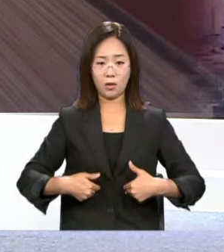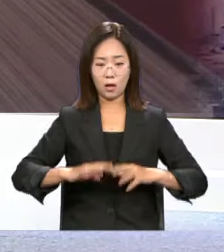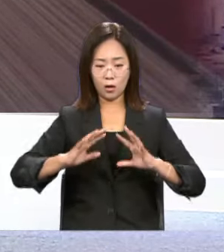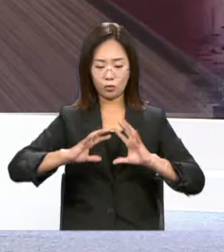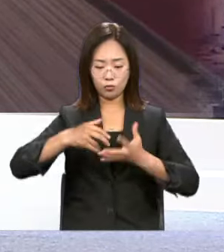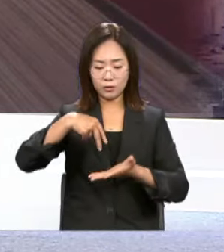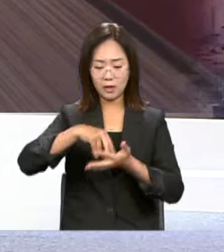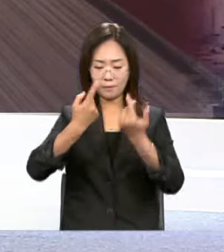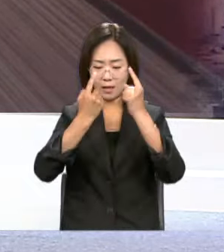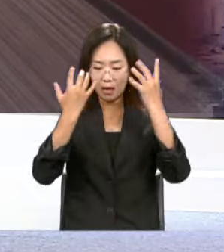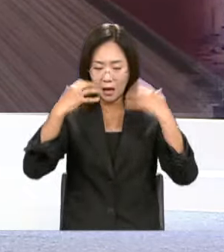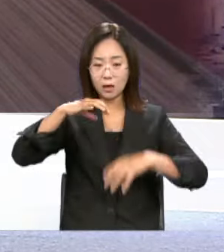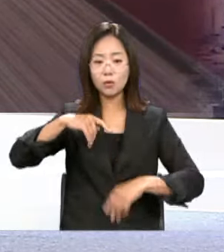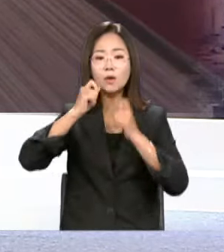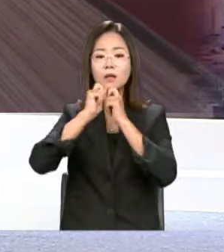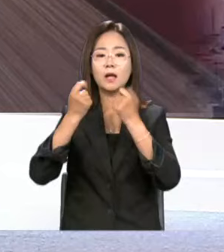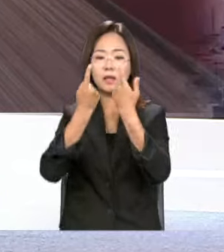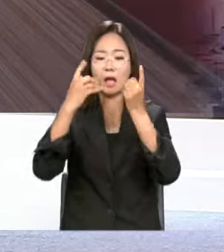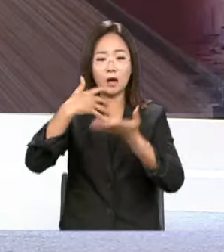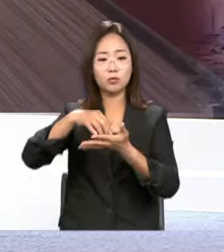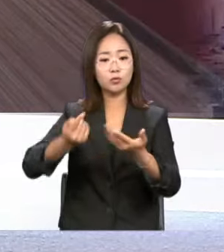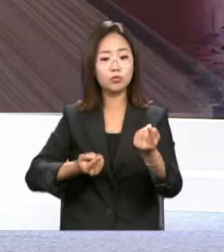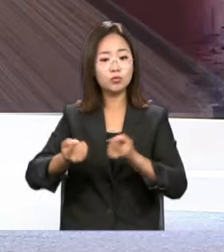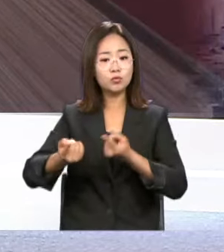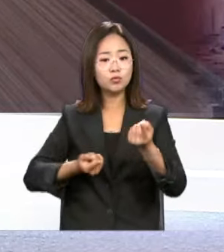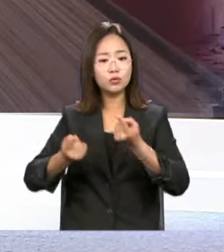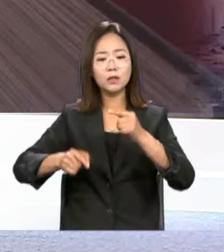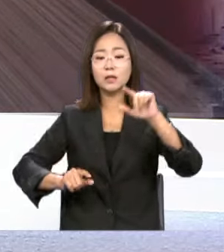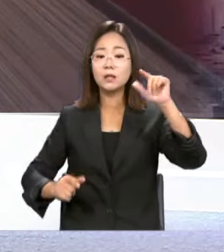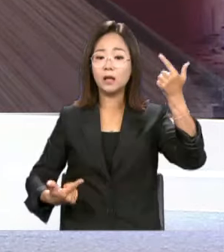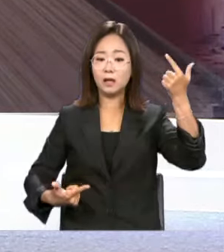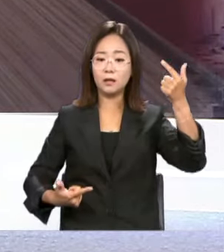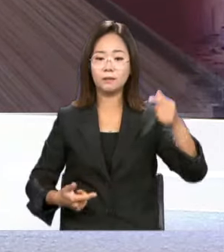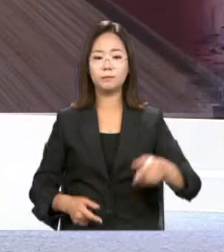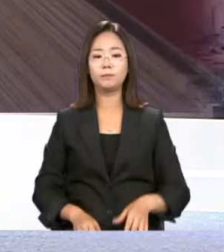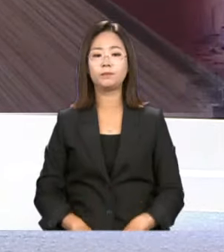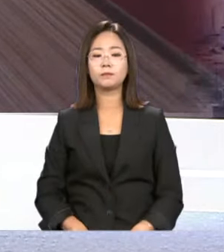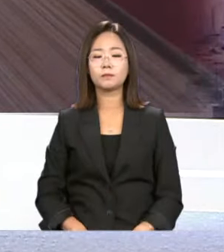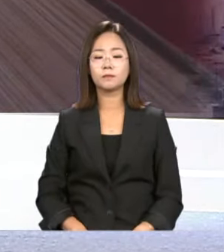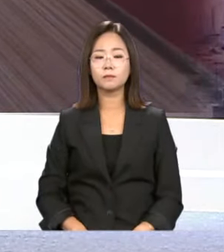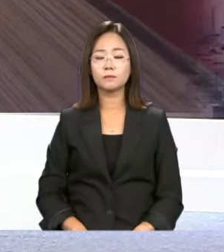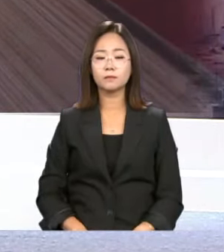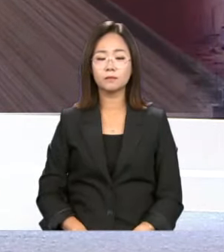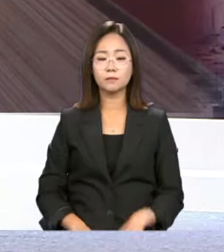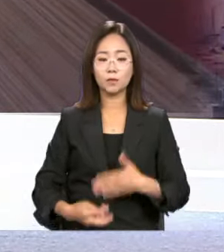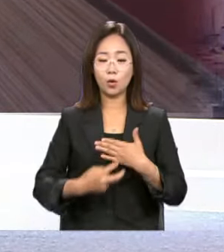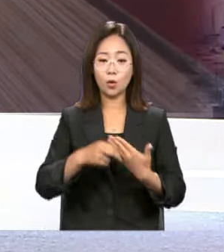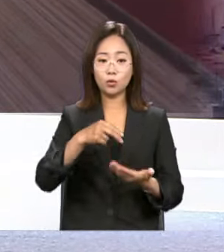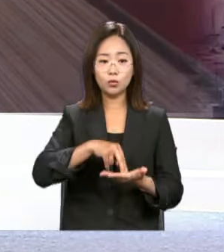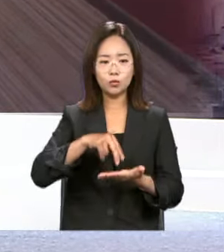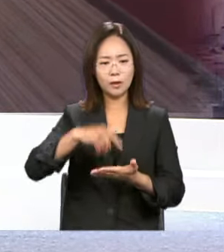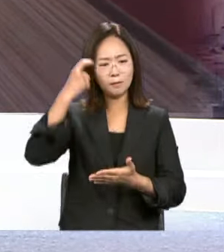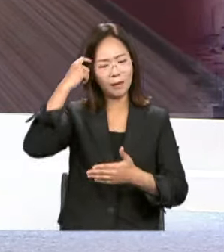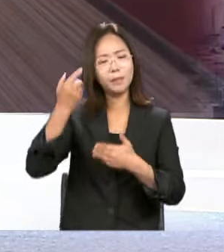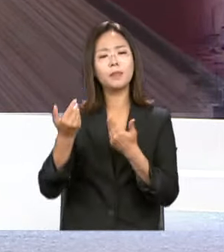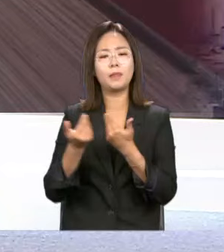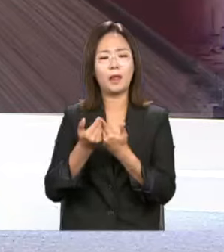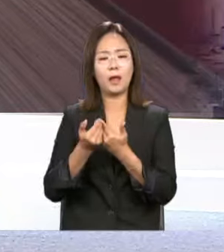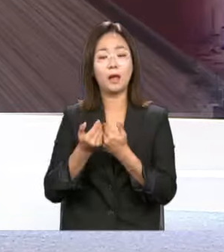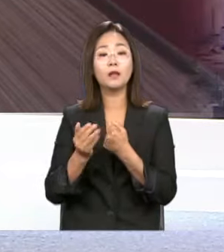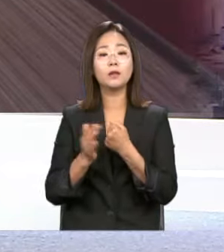국립대학과 사립대학이이 증원 숫자에서 온도차를 보이고 있다는데요 하지만 의대 교수들의 반발이 심하고